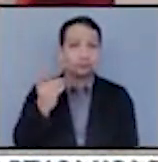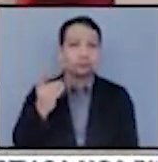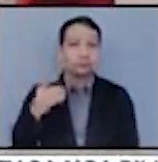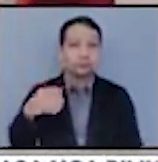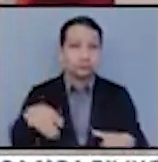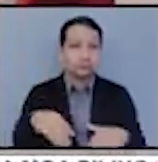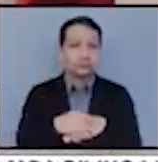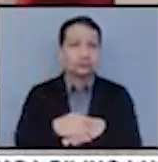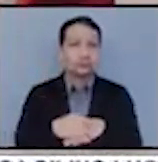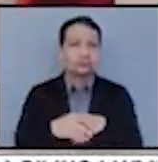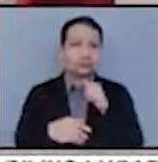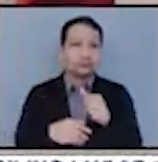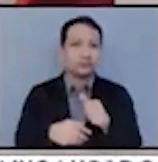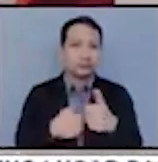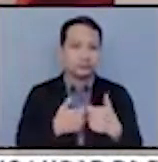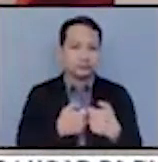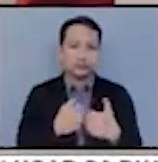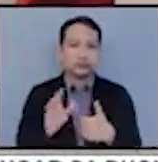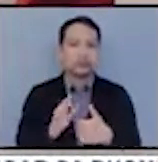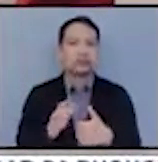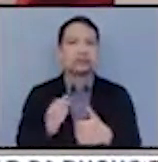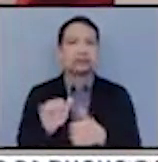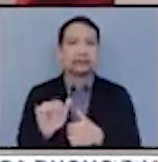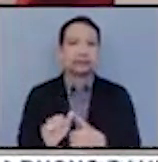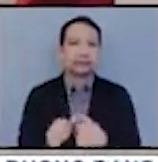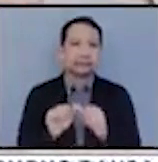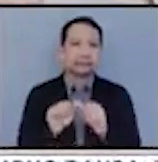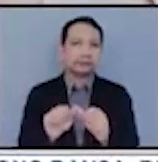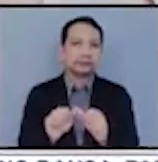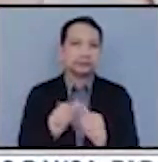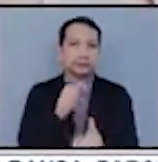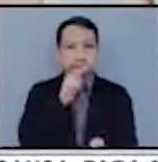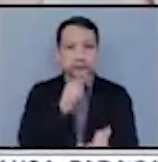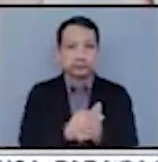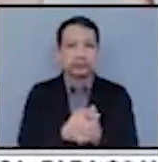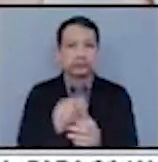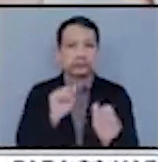as lovers anymore." Ayon sa letter na pinost ng actor-singer,